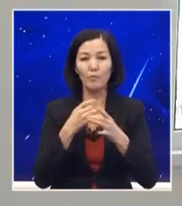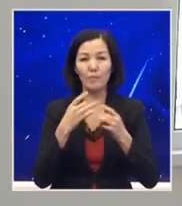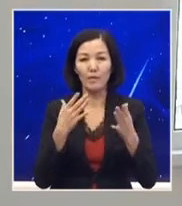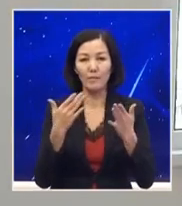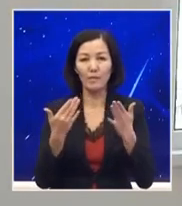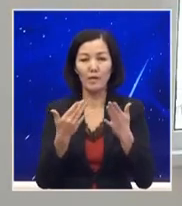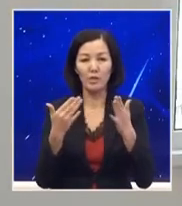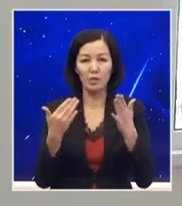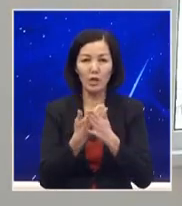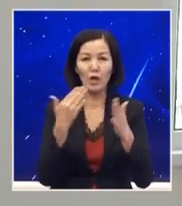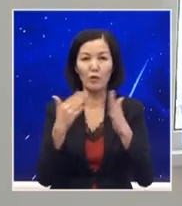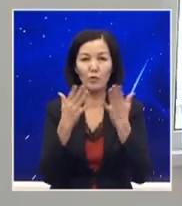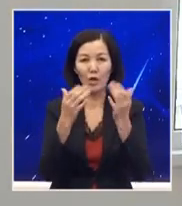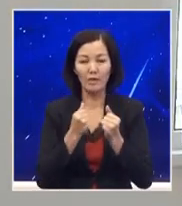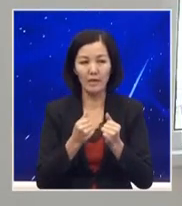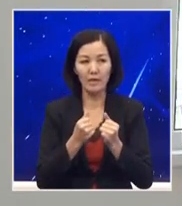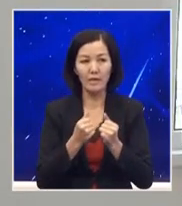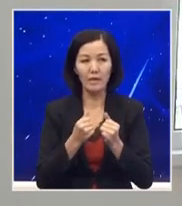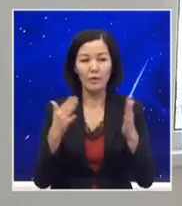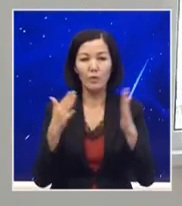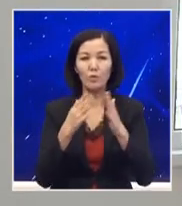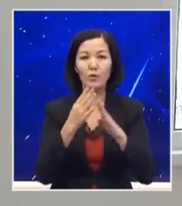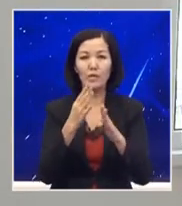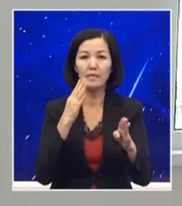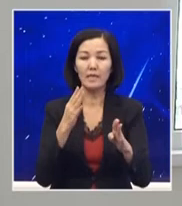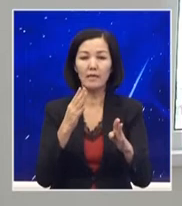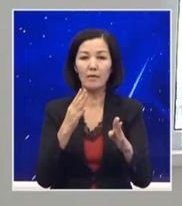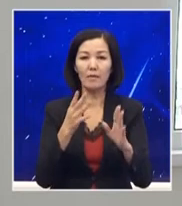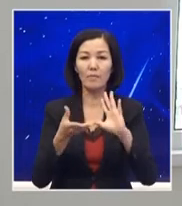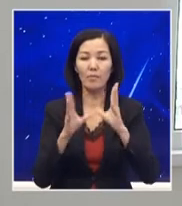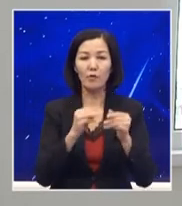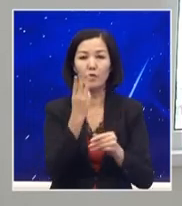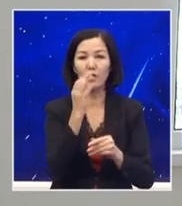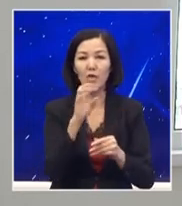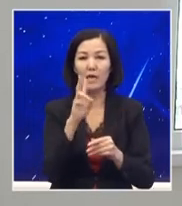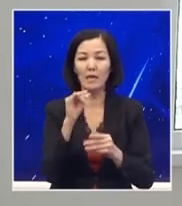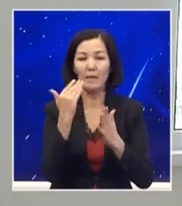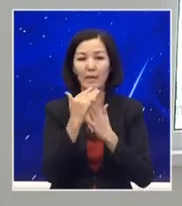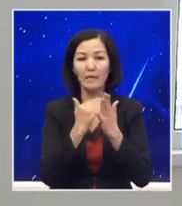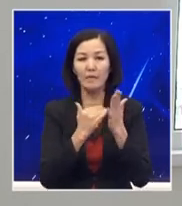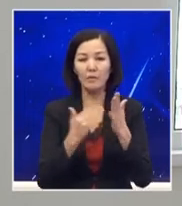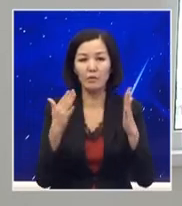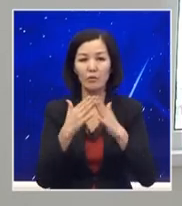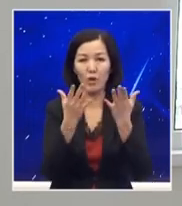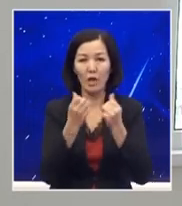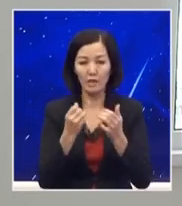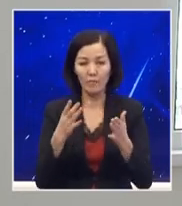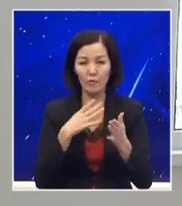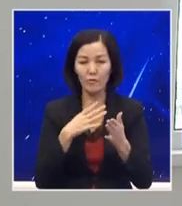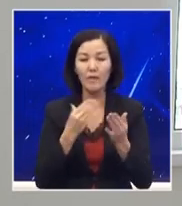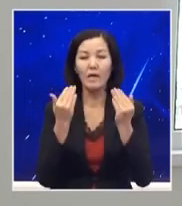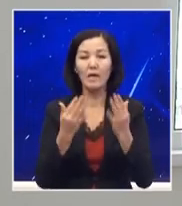Құдай бұйыртып, кезегім келді. Осы шаңырақ бағдарламасы бойынша үйді алып отырмын. Қазіргі